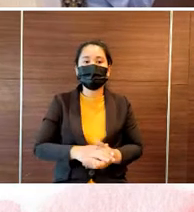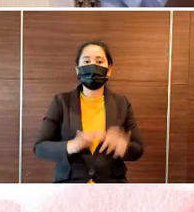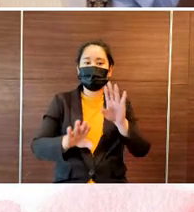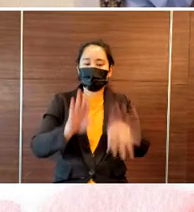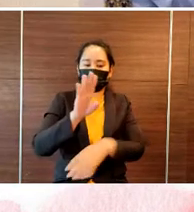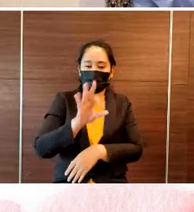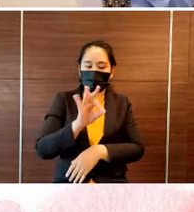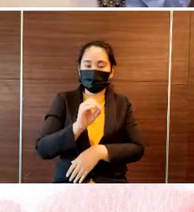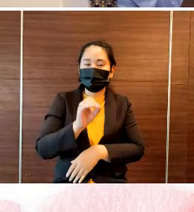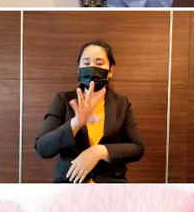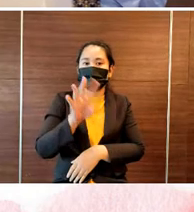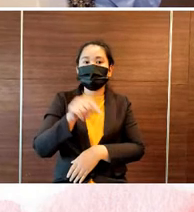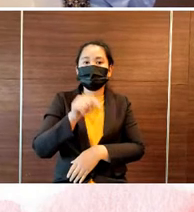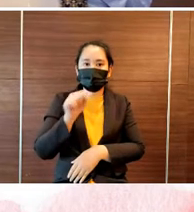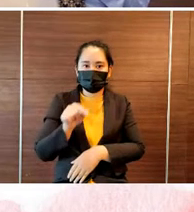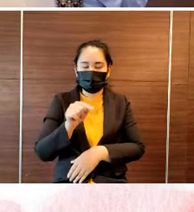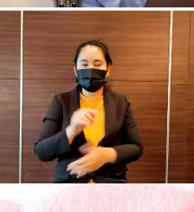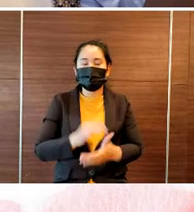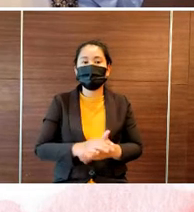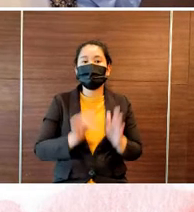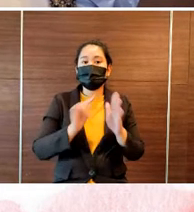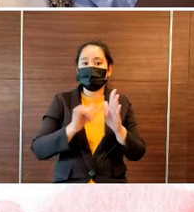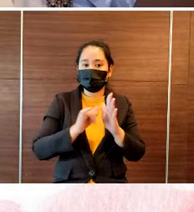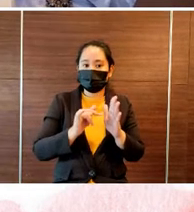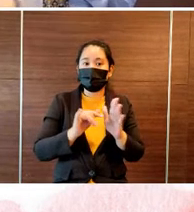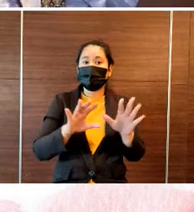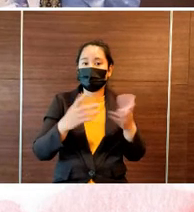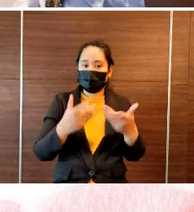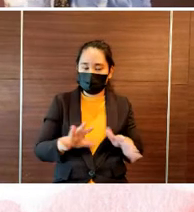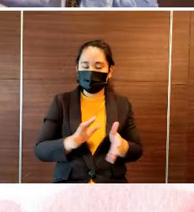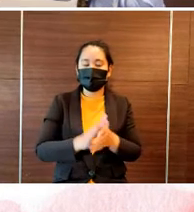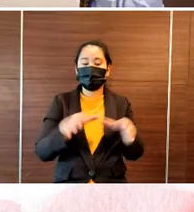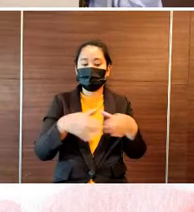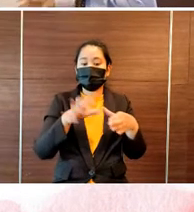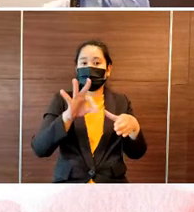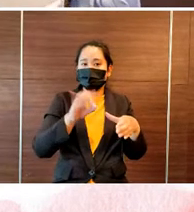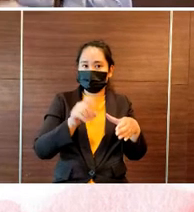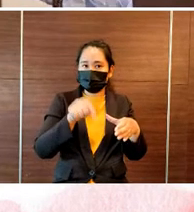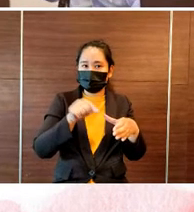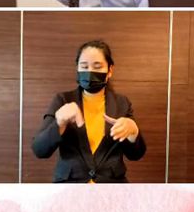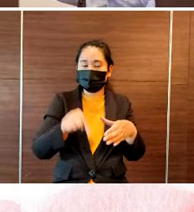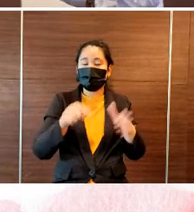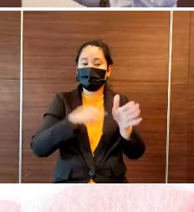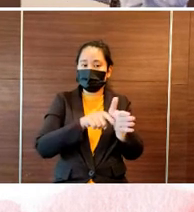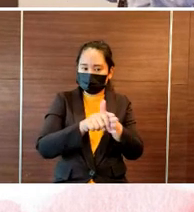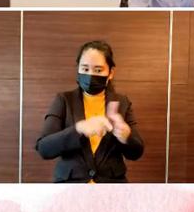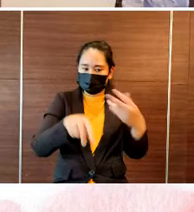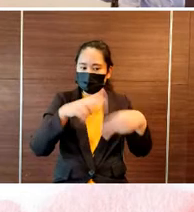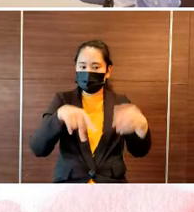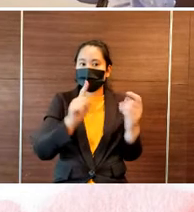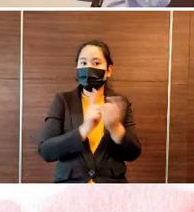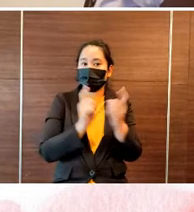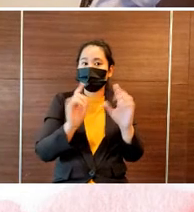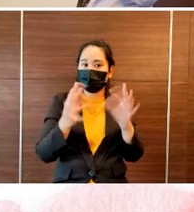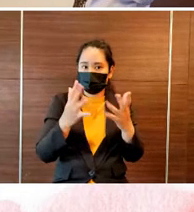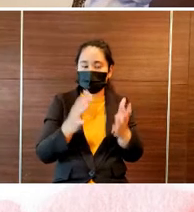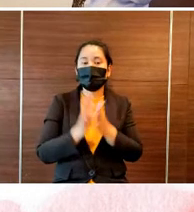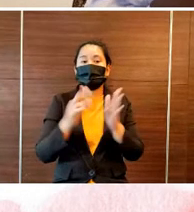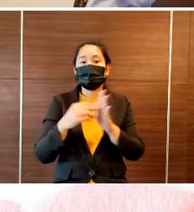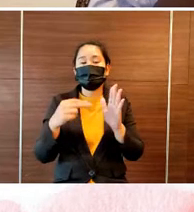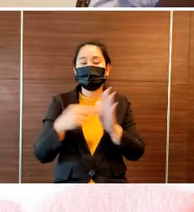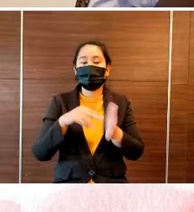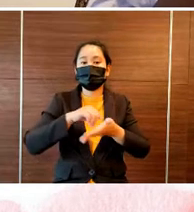94% เข้าไปได้รับยานะครับให้ไปแล้ว90กว่าเปอร์เซ็นต์ตรวจไม่เจอเชื้อเพราะกำลังจะบอกว่าบริการเหล่านี้ถึง